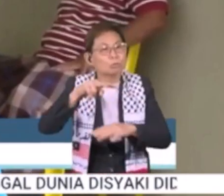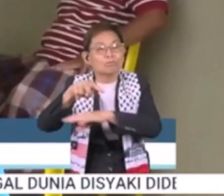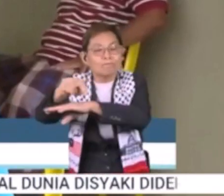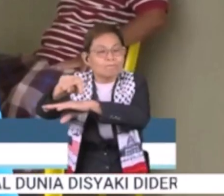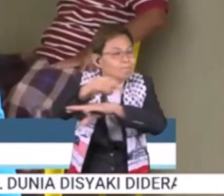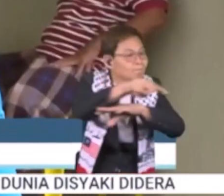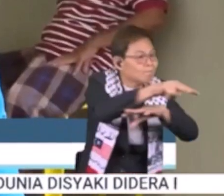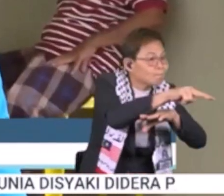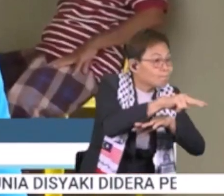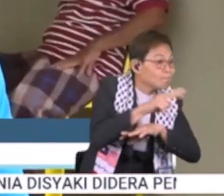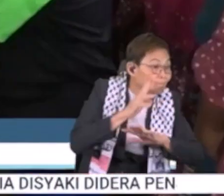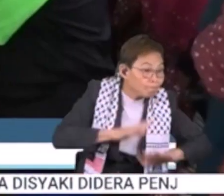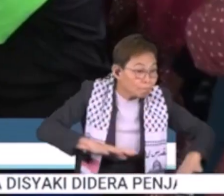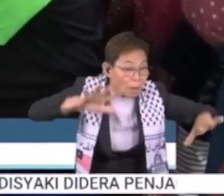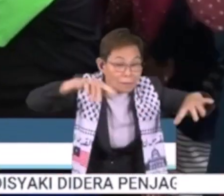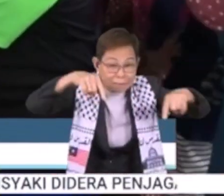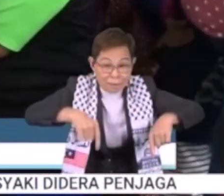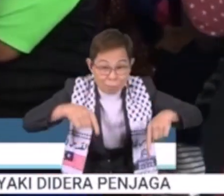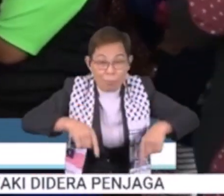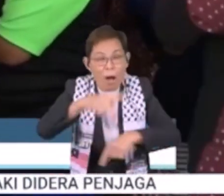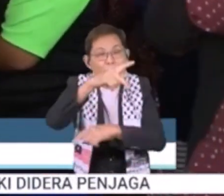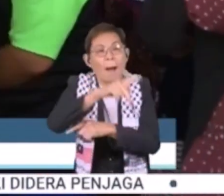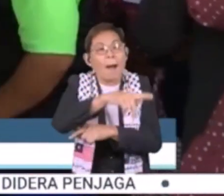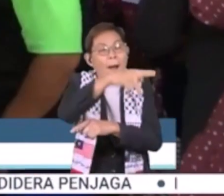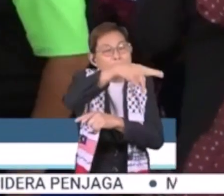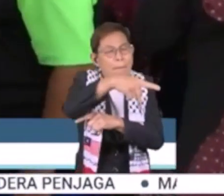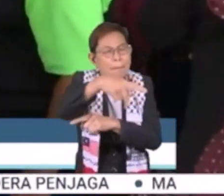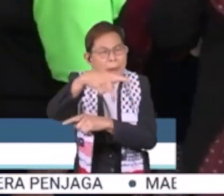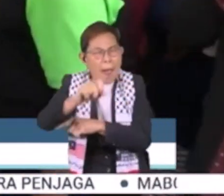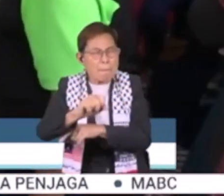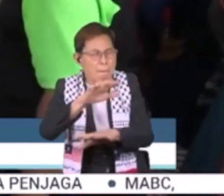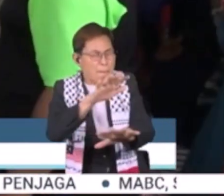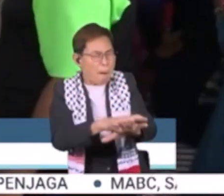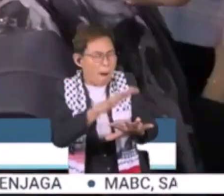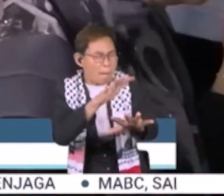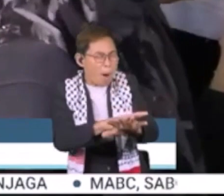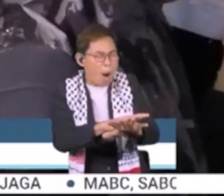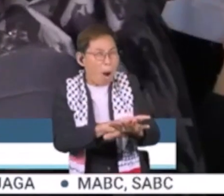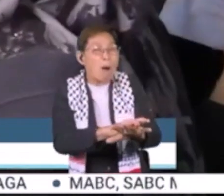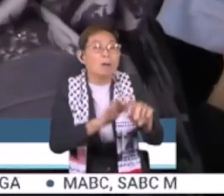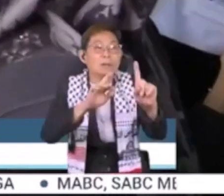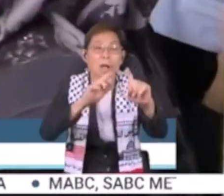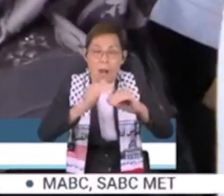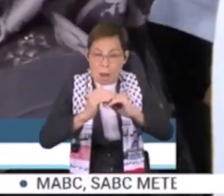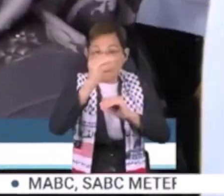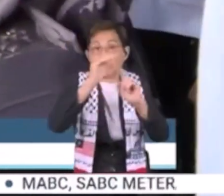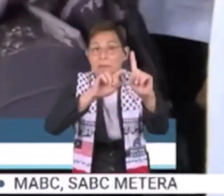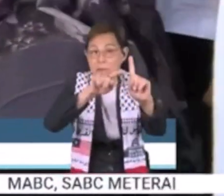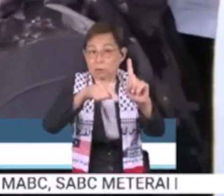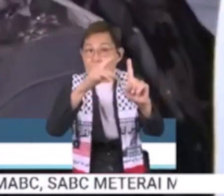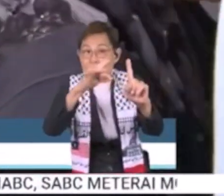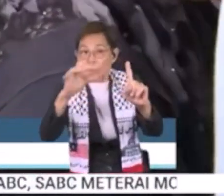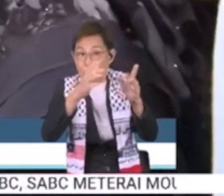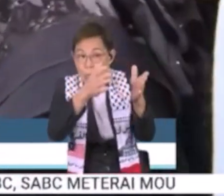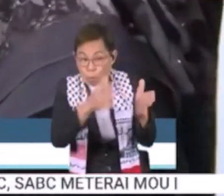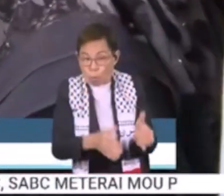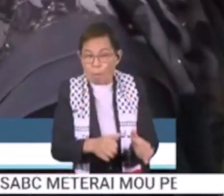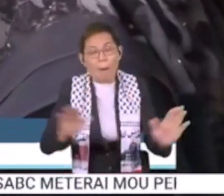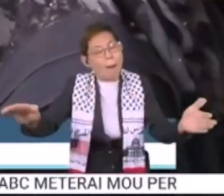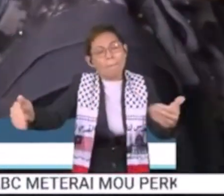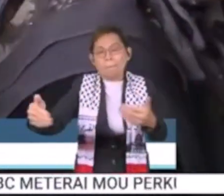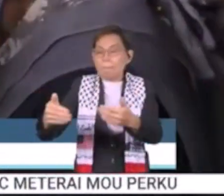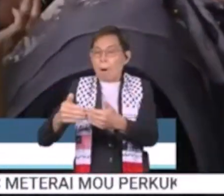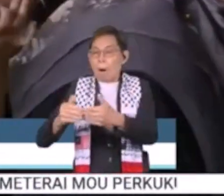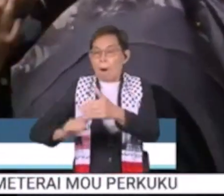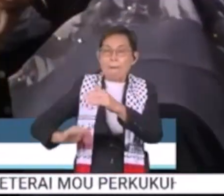di daerah ini PPS ini menempatkan penduduk terjas banjir paling ramai semalam iaitu 1000 lebih 1800 orang tetapi ditutup